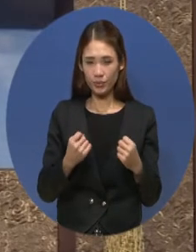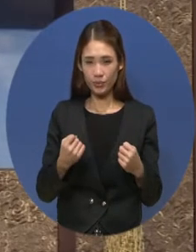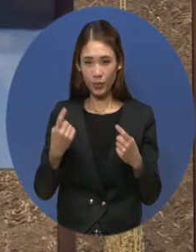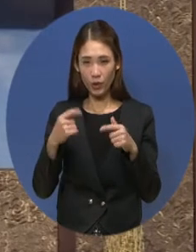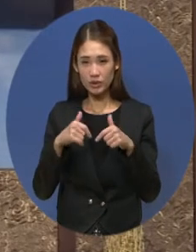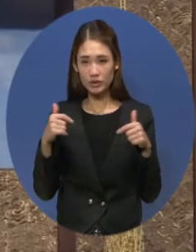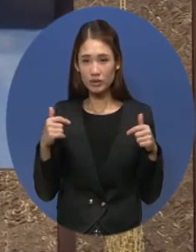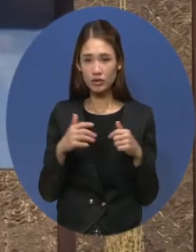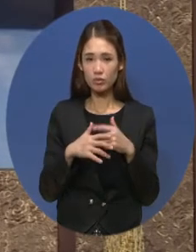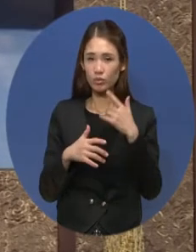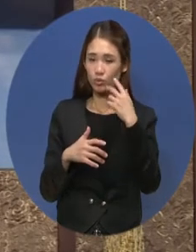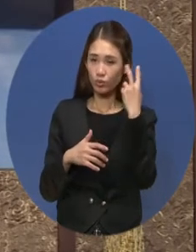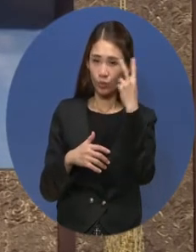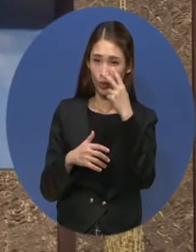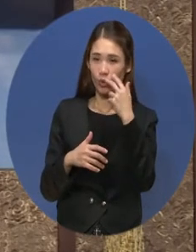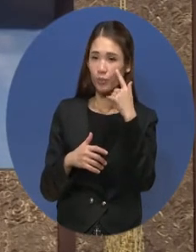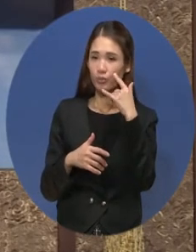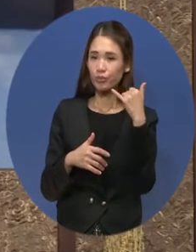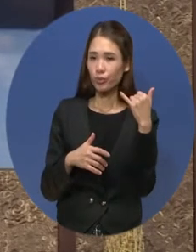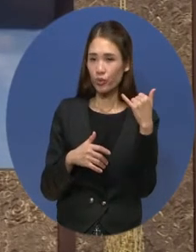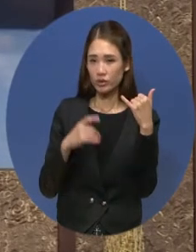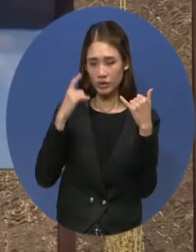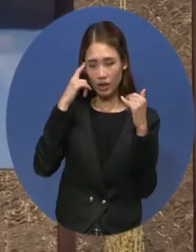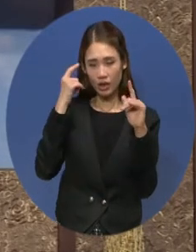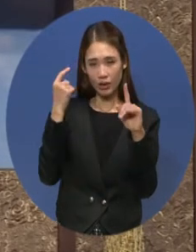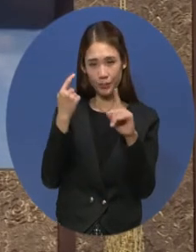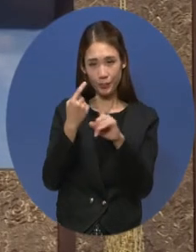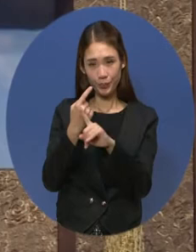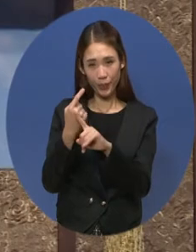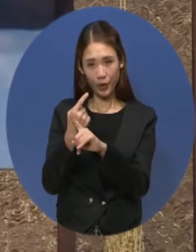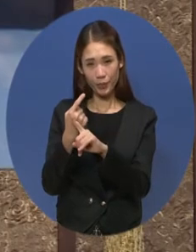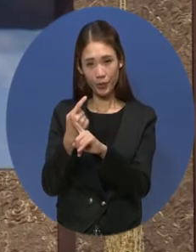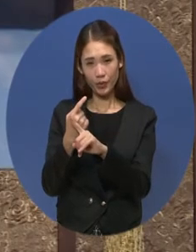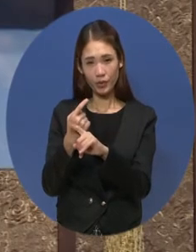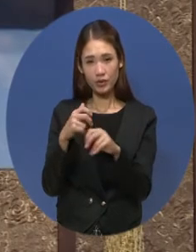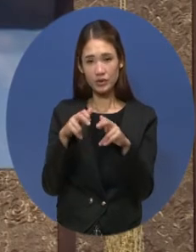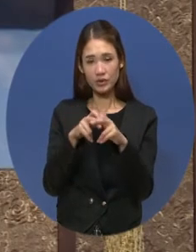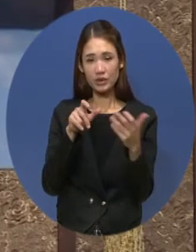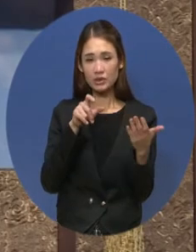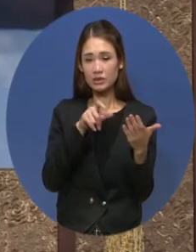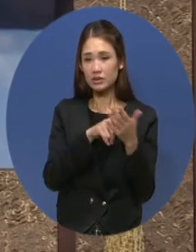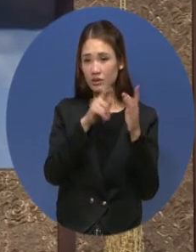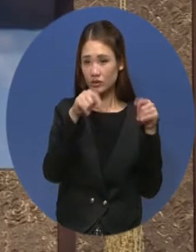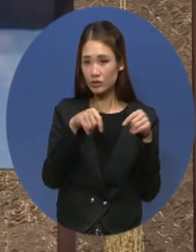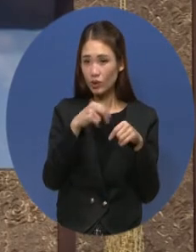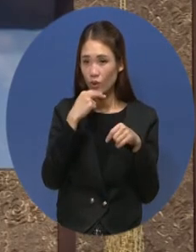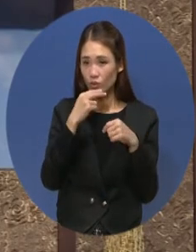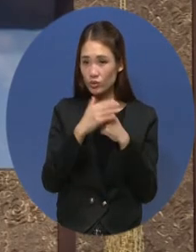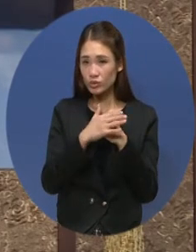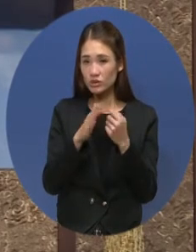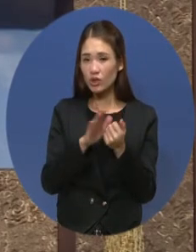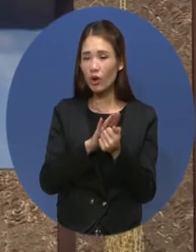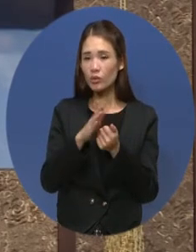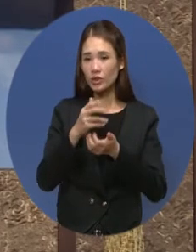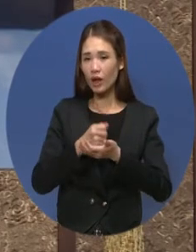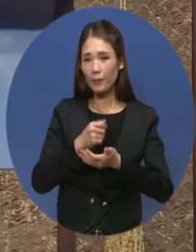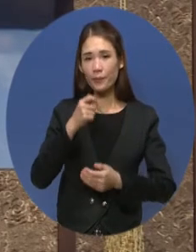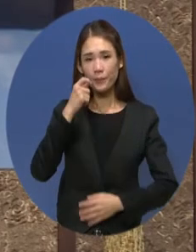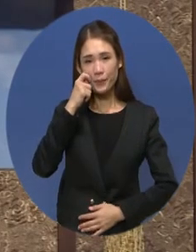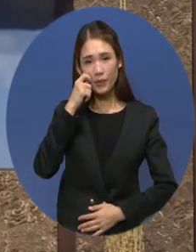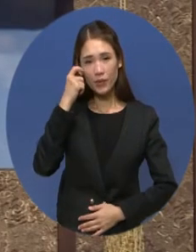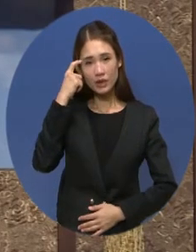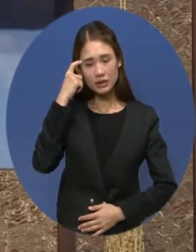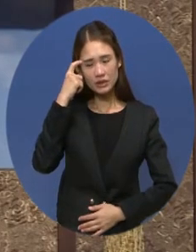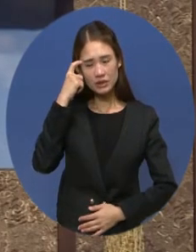보호자 분들의 생각도 바뀌 받기 위 시작하죠 아 장애인등록증 이 없으며 어제도 건 서비스를 받지 못하는 구나 이런 애인